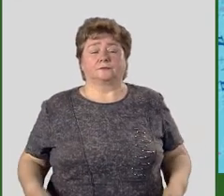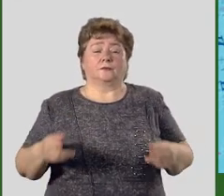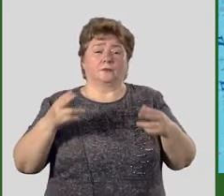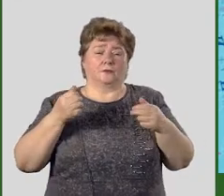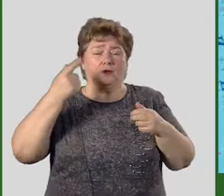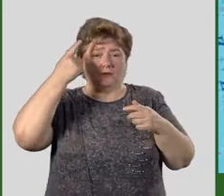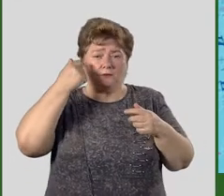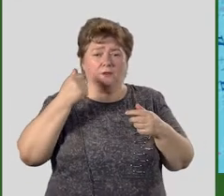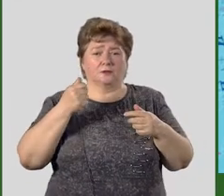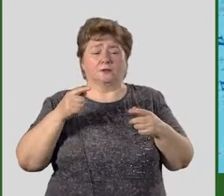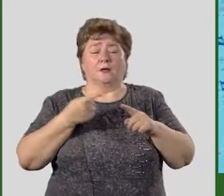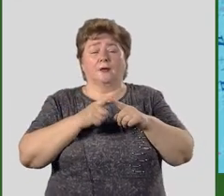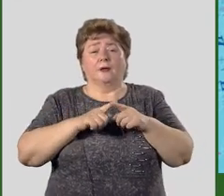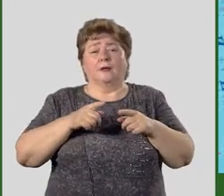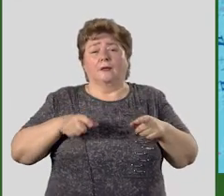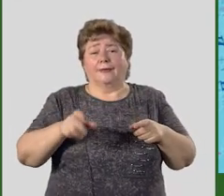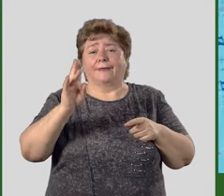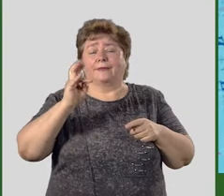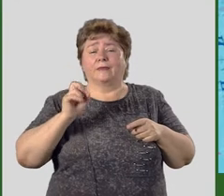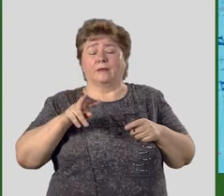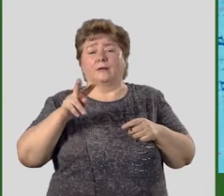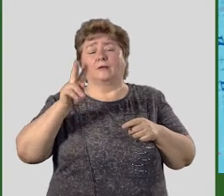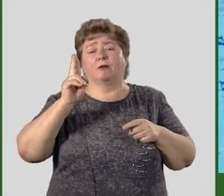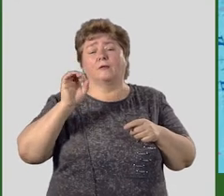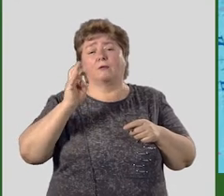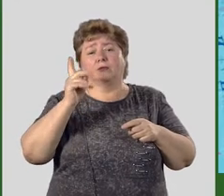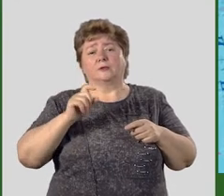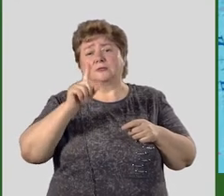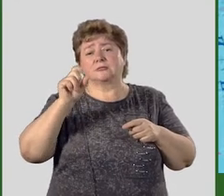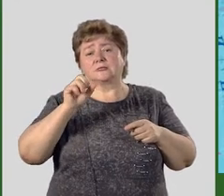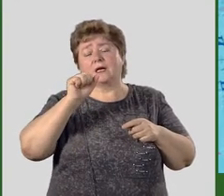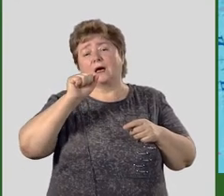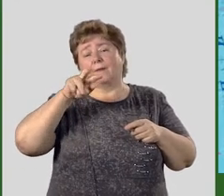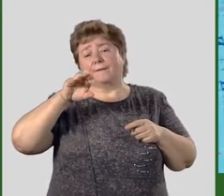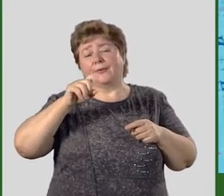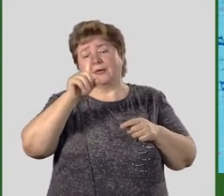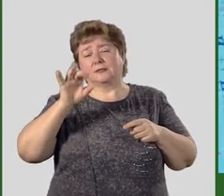Конечно, вы знаете, это река Нил, Конго, Замбези.